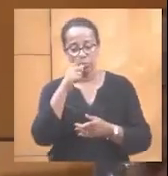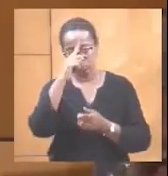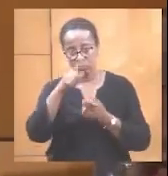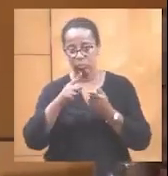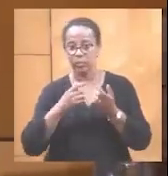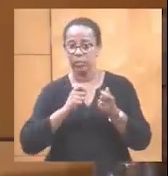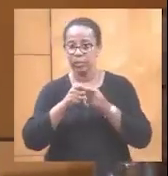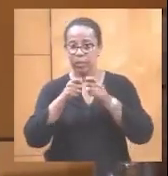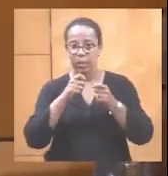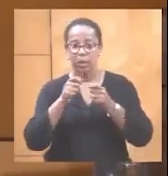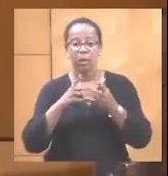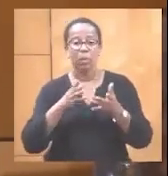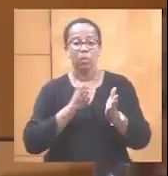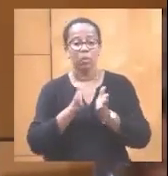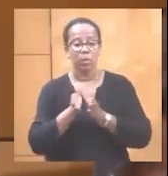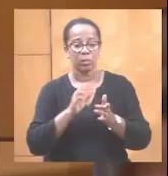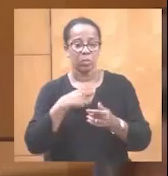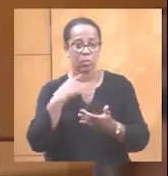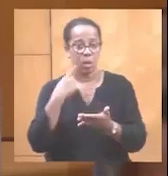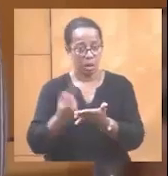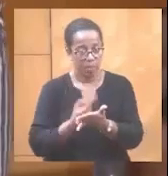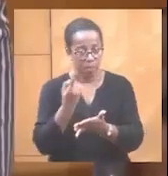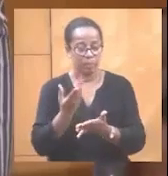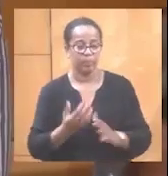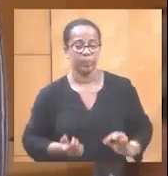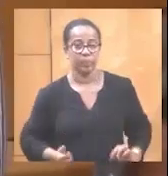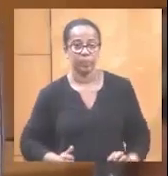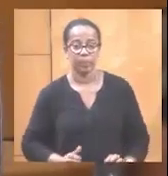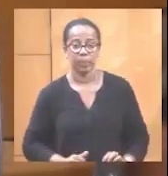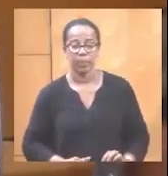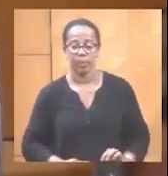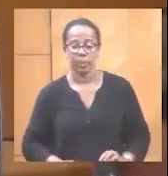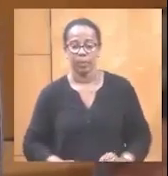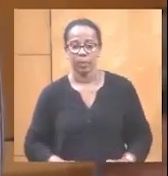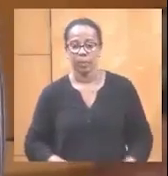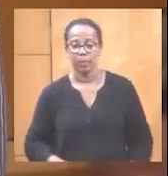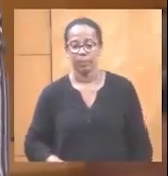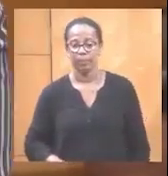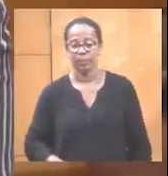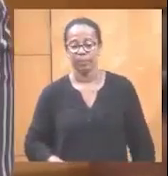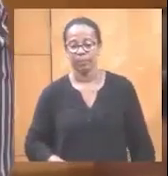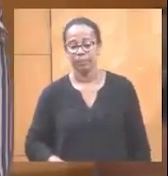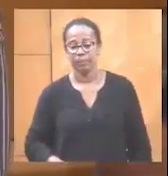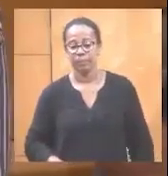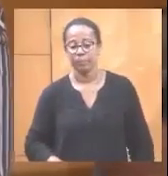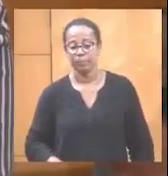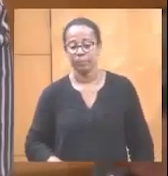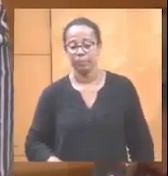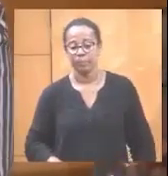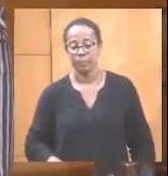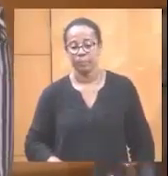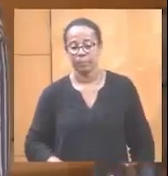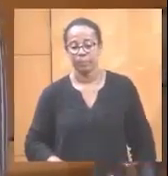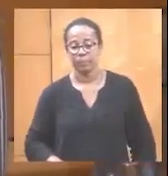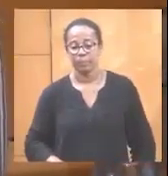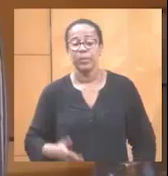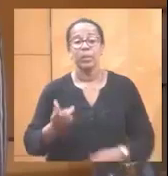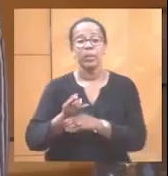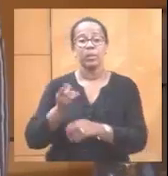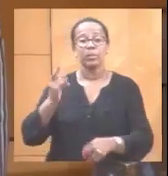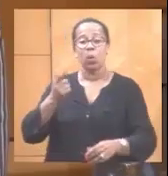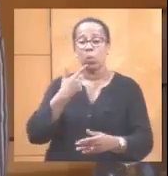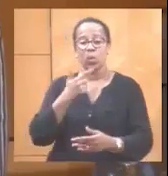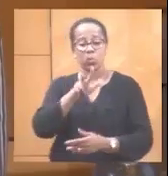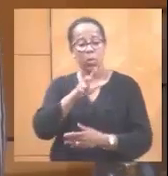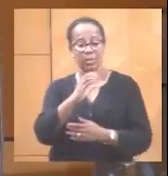d'orientation. Je le rappelle simplement. Il se trouve que l'histoire a fait que 3 de nos 4 CFA